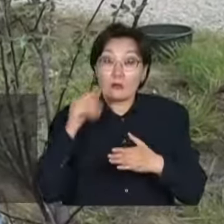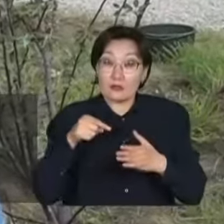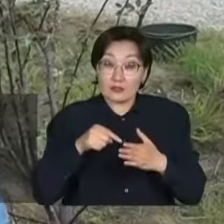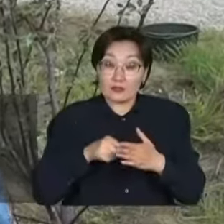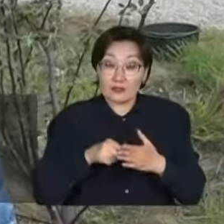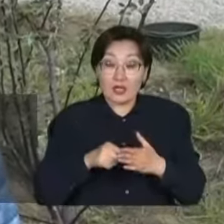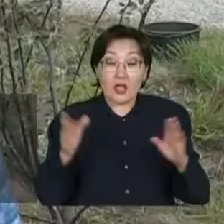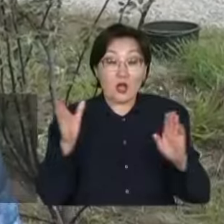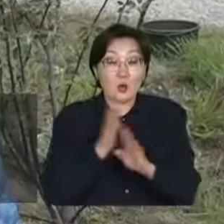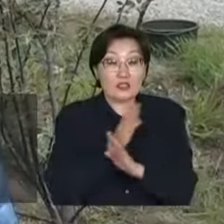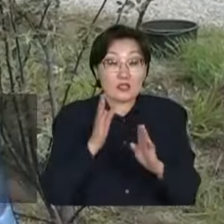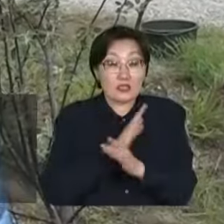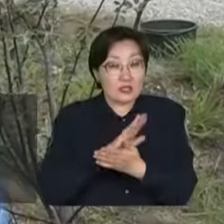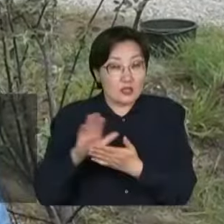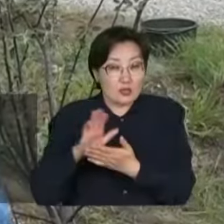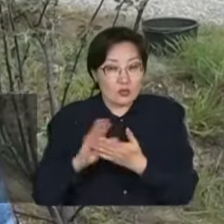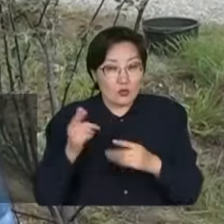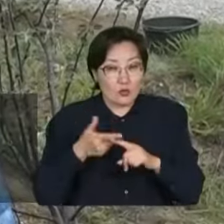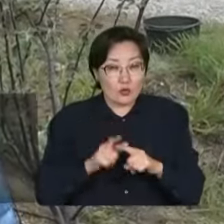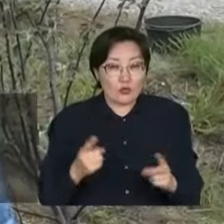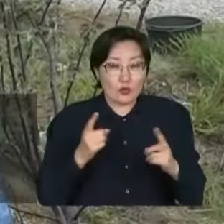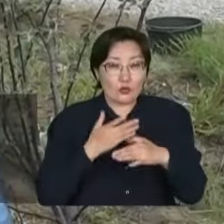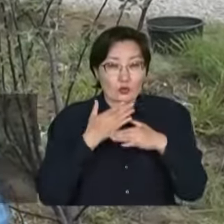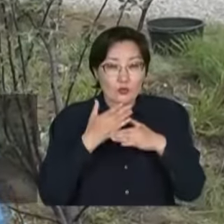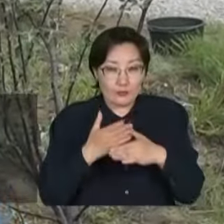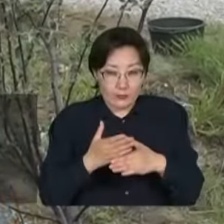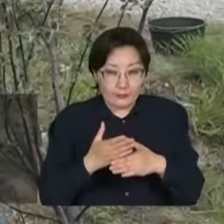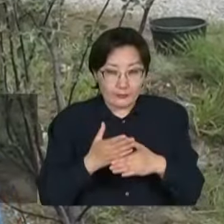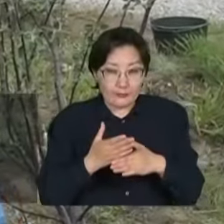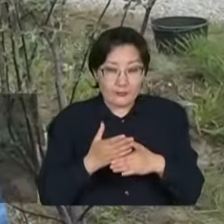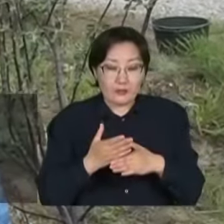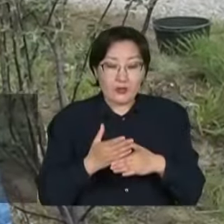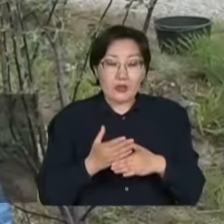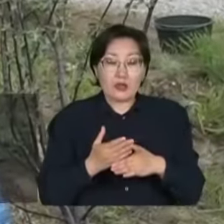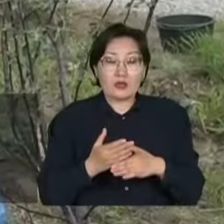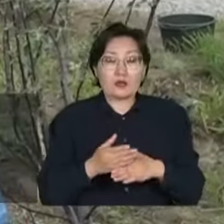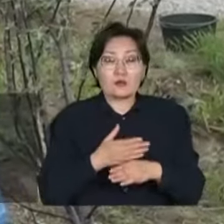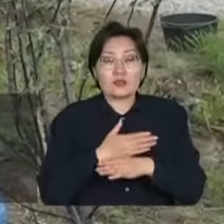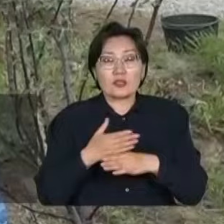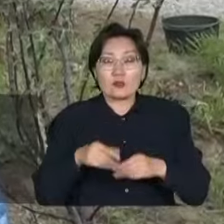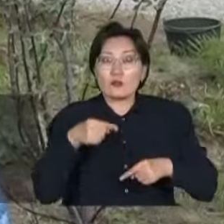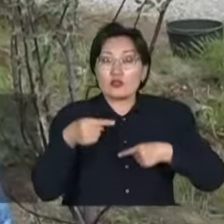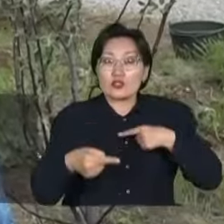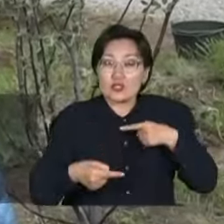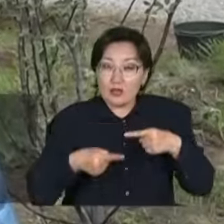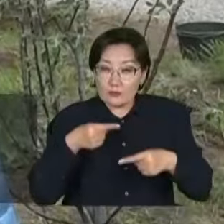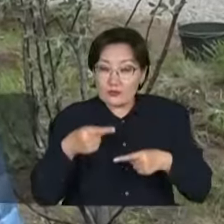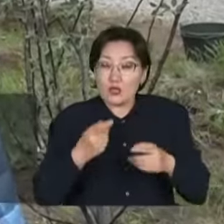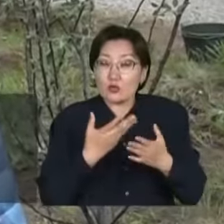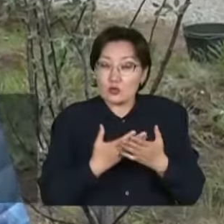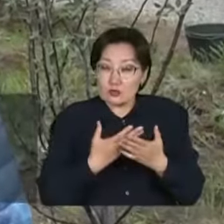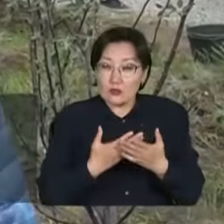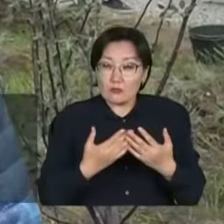Алматының ауасын тазартуға өте үлкен үлес қосылып жатыр. Мына кейін бала шағамызға, немерелерімізге көрсетсек